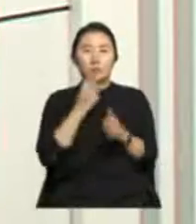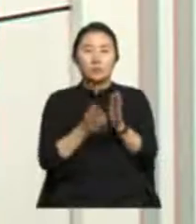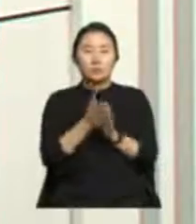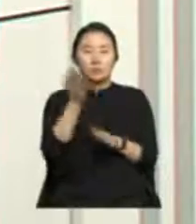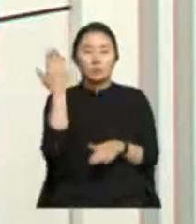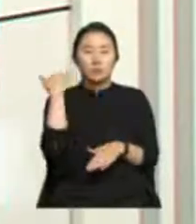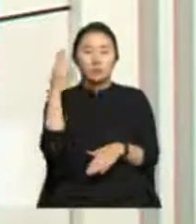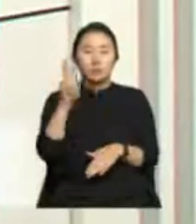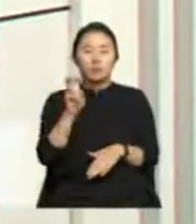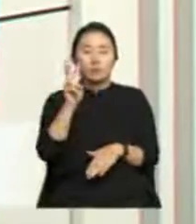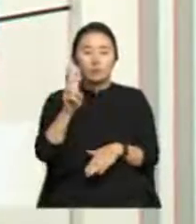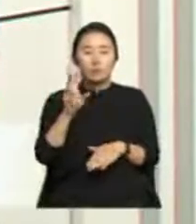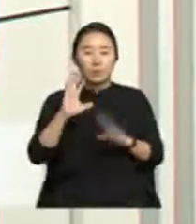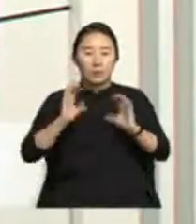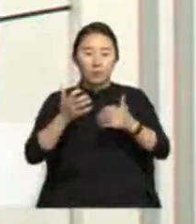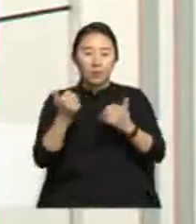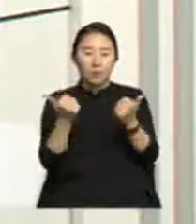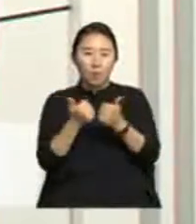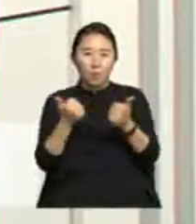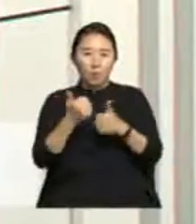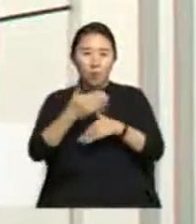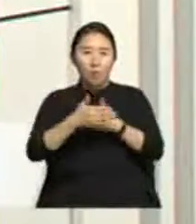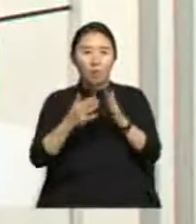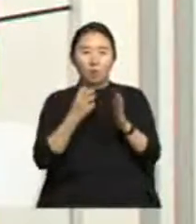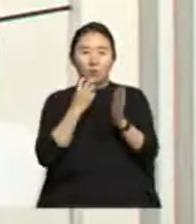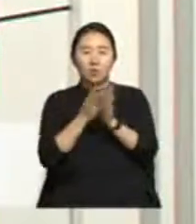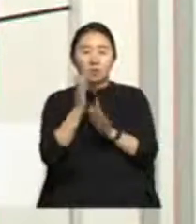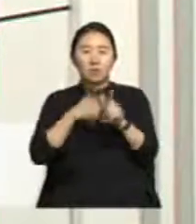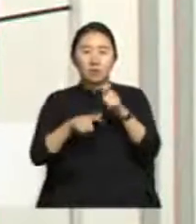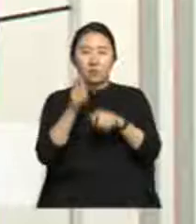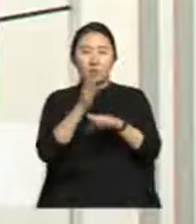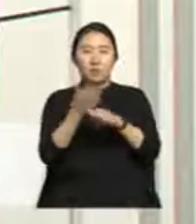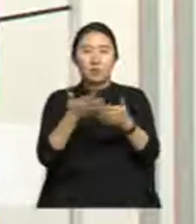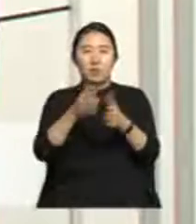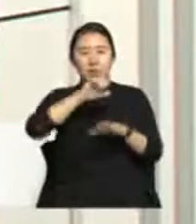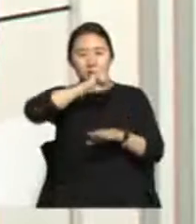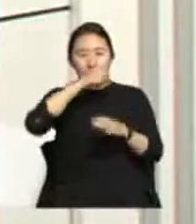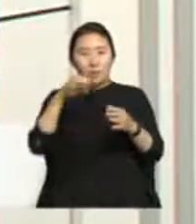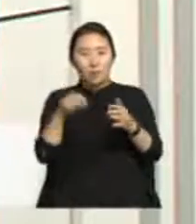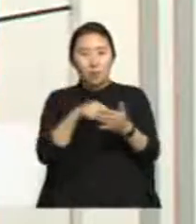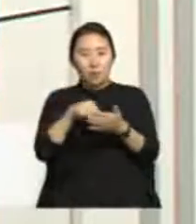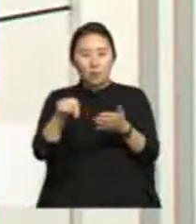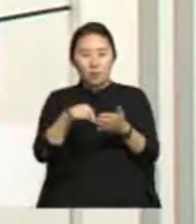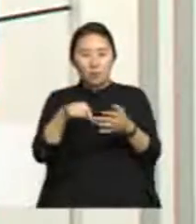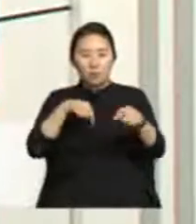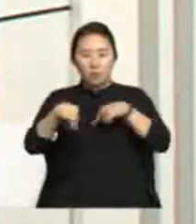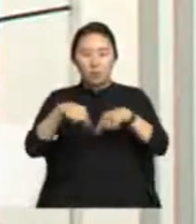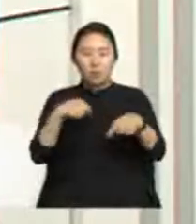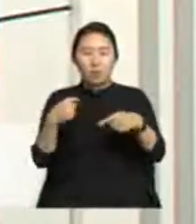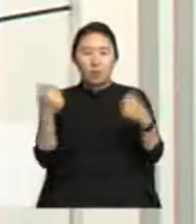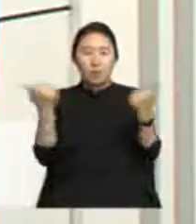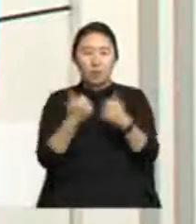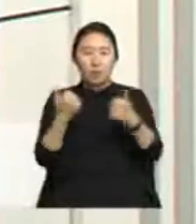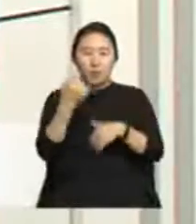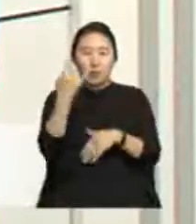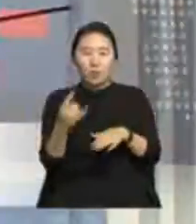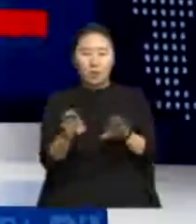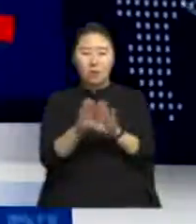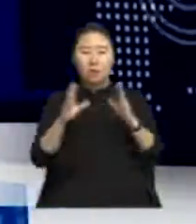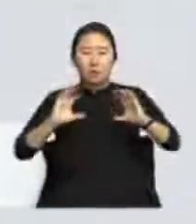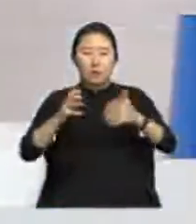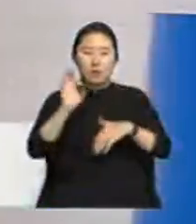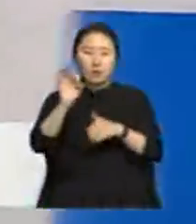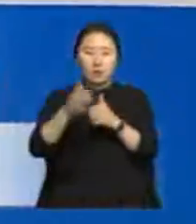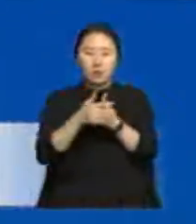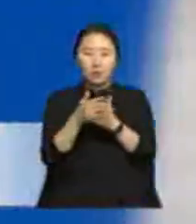서울시가 지난 22일 여의도 국회의원회관에서 서울시-더불어민주당 예산정책협의회를 열고 주요 추진사업에 대한